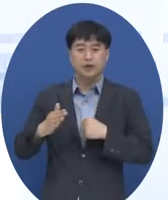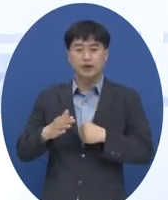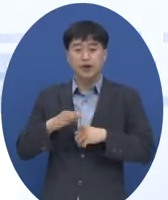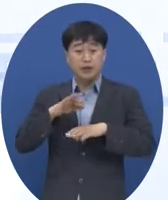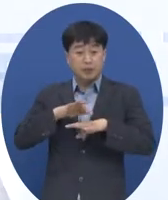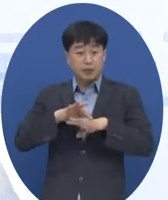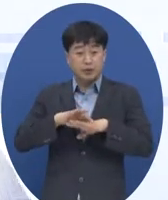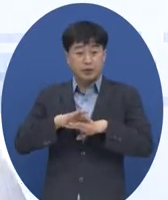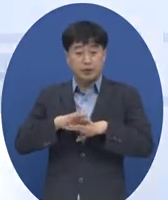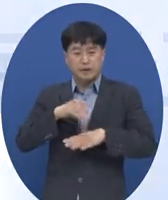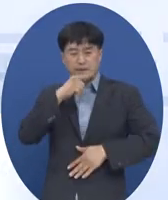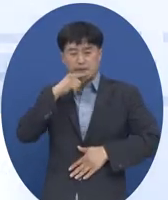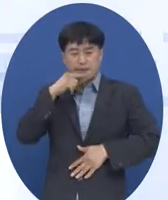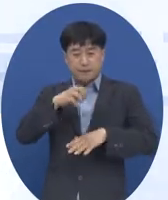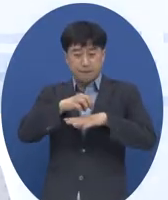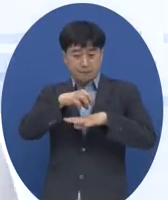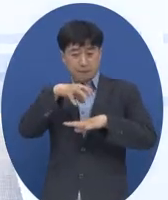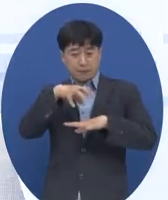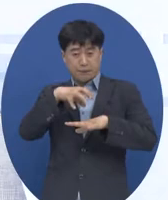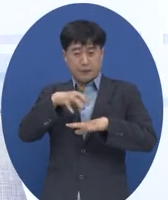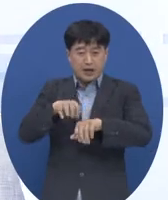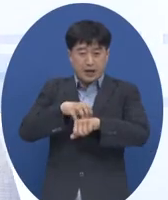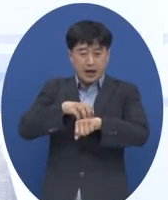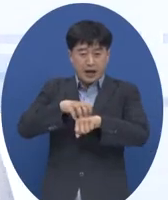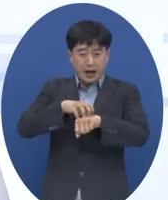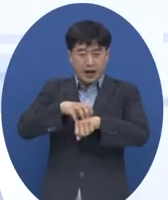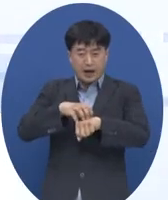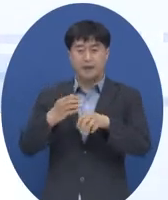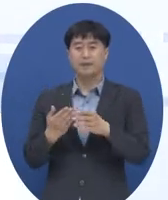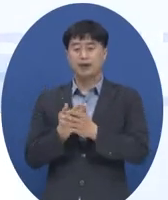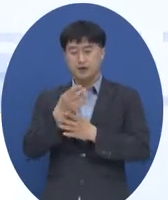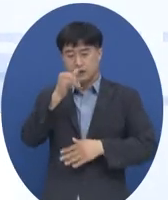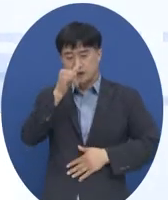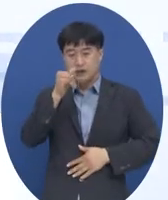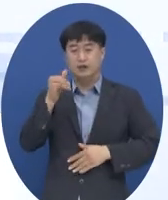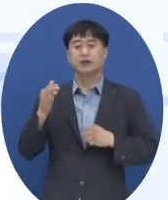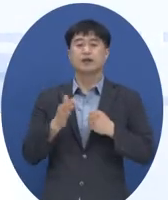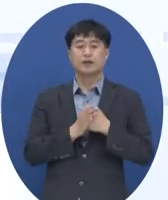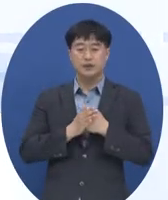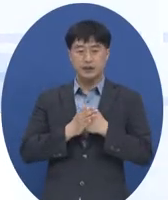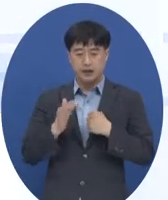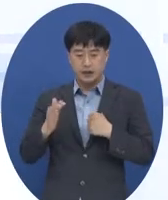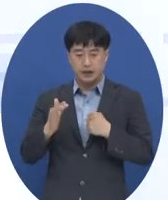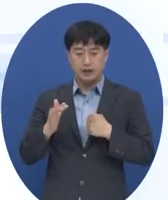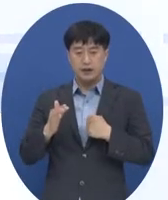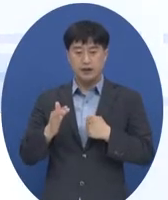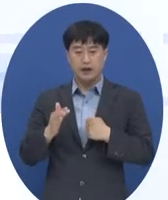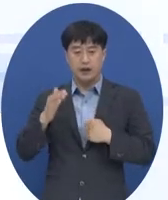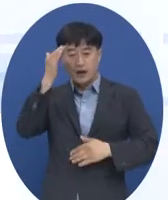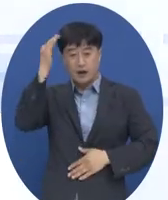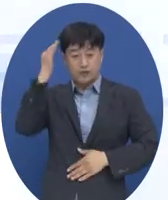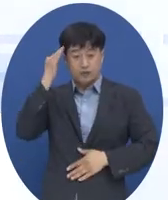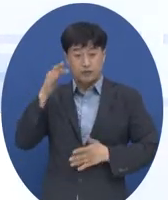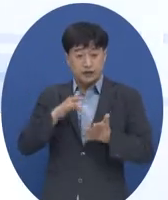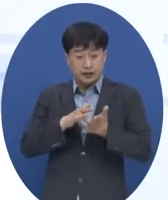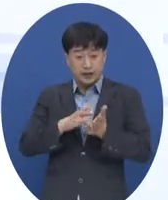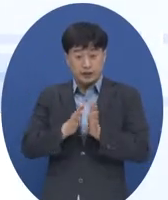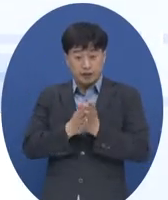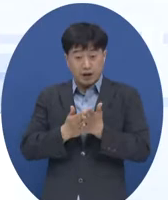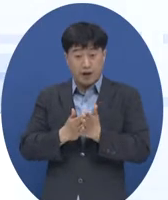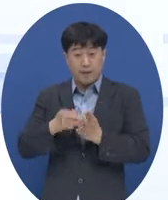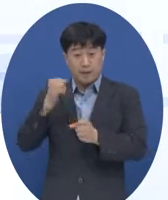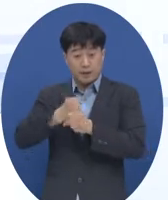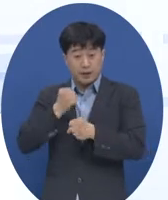피부에 그 염증이라든가 가려움증 이런 것을 유발하고 있기 때문에 대한민국 약전이나 식품